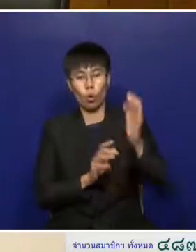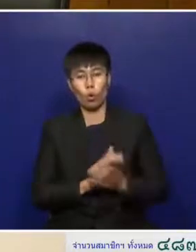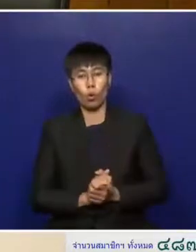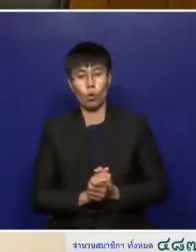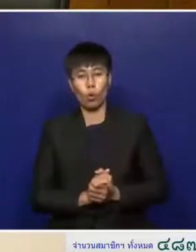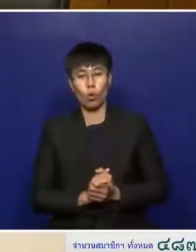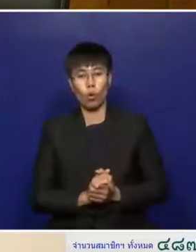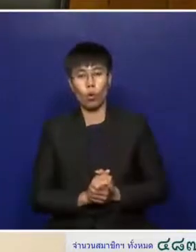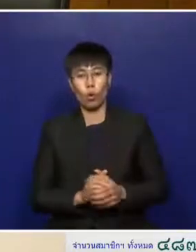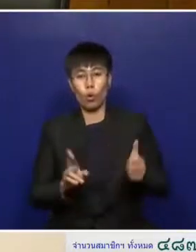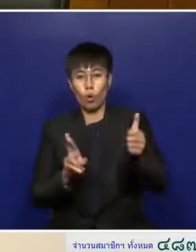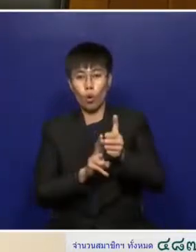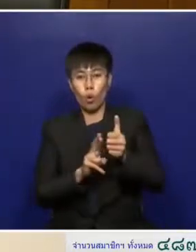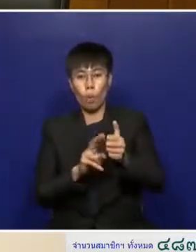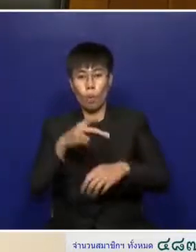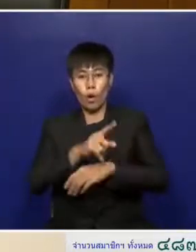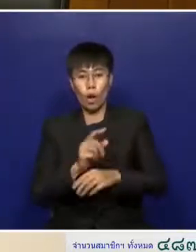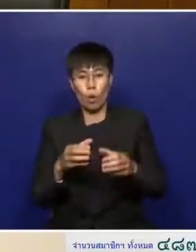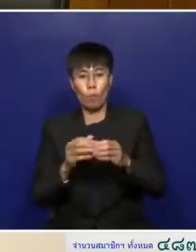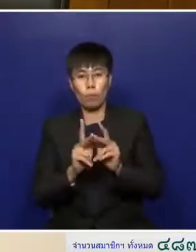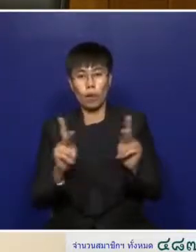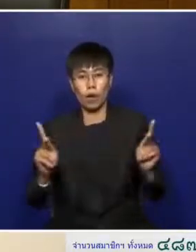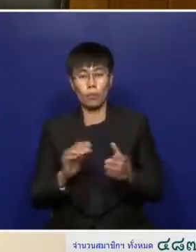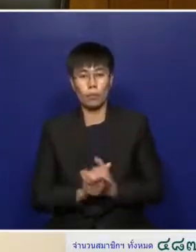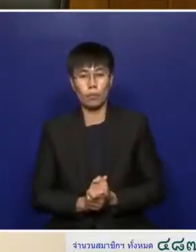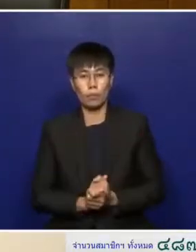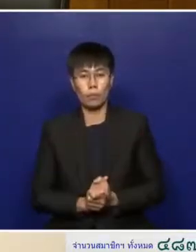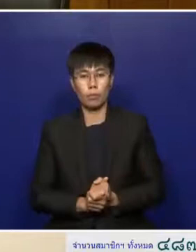รองประธานคณะกรรมการวิสามัญ